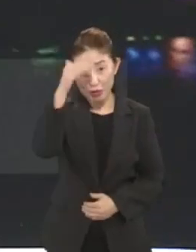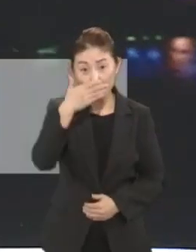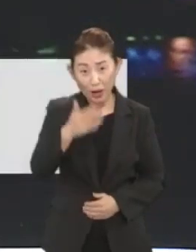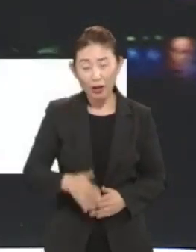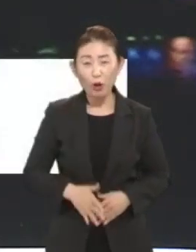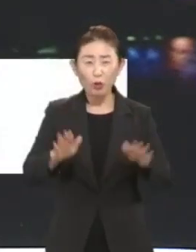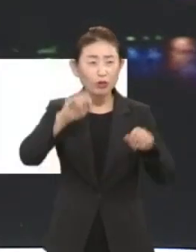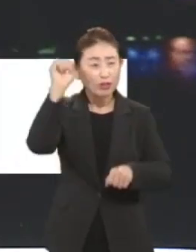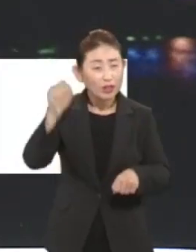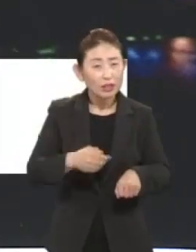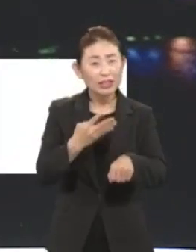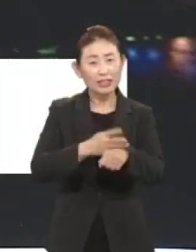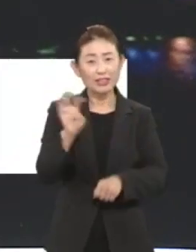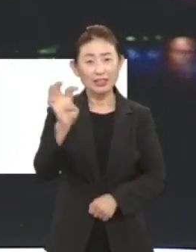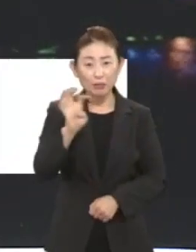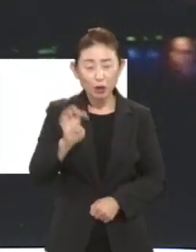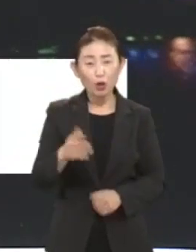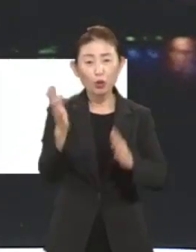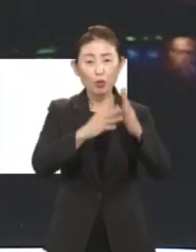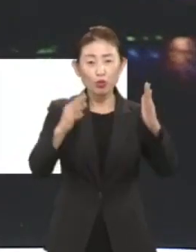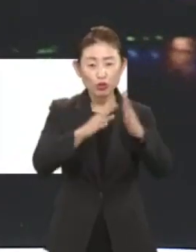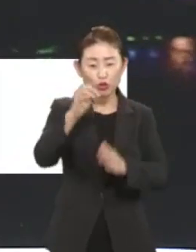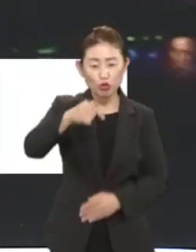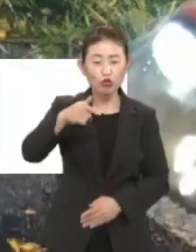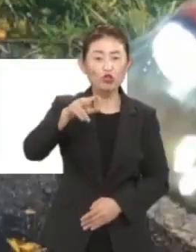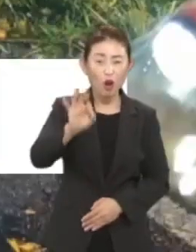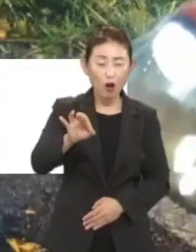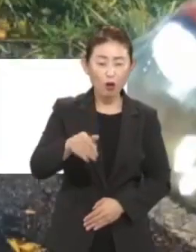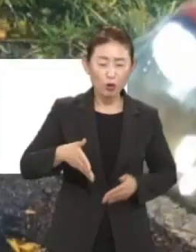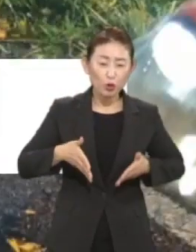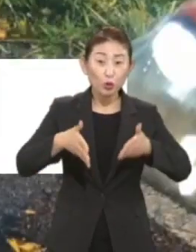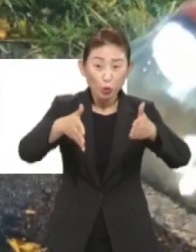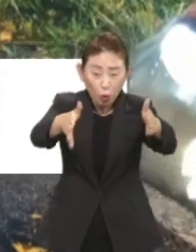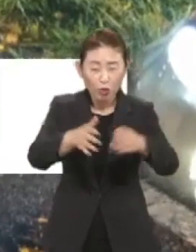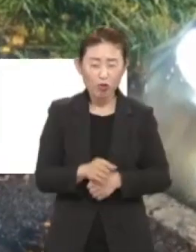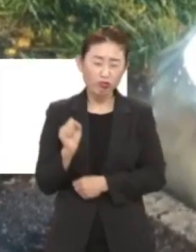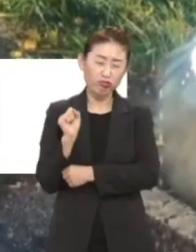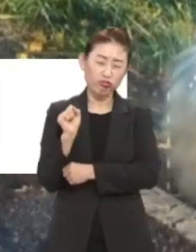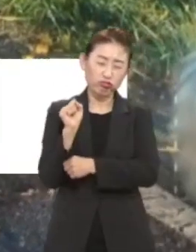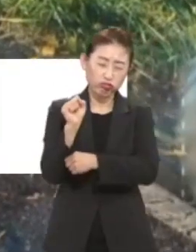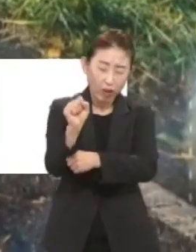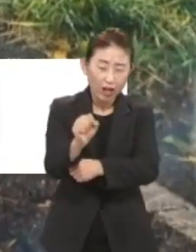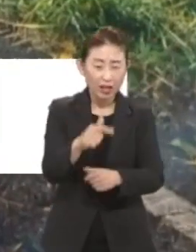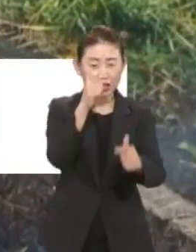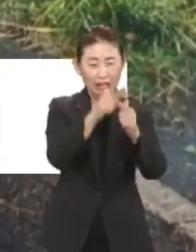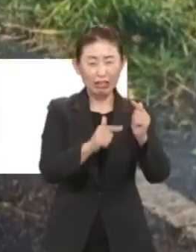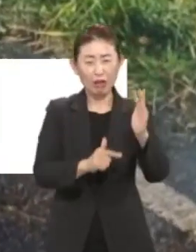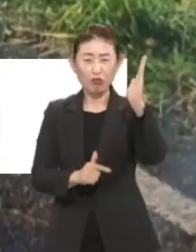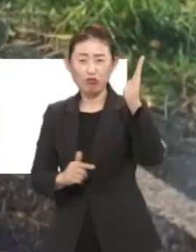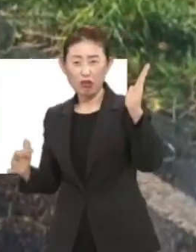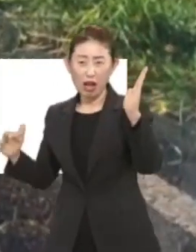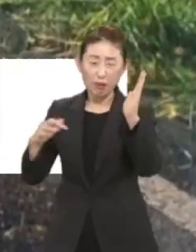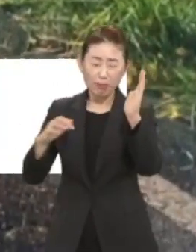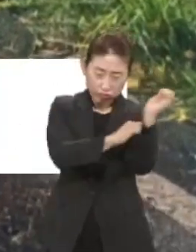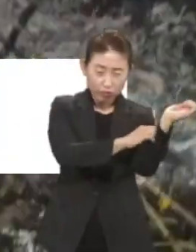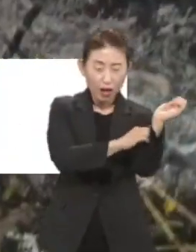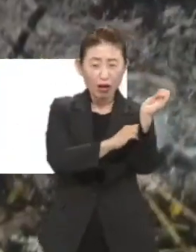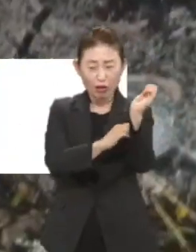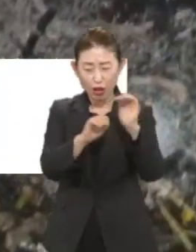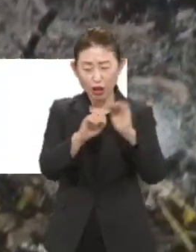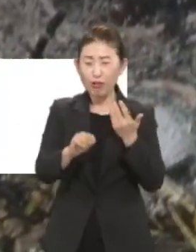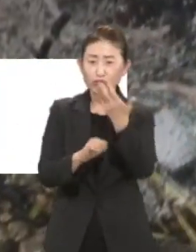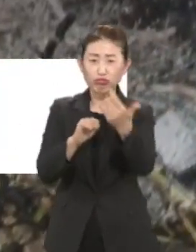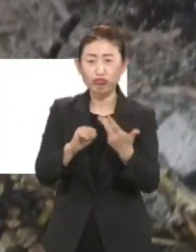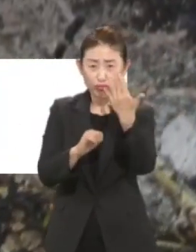오늘 새벽 4시 30분 쯤 공주시 우성면 목천 이의 한 도로를 달리던 승용차가 가로수를 들이받으며 불이나 차량 한대가